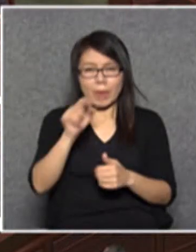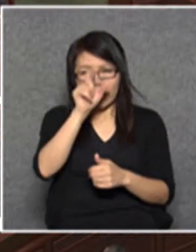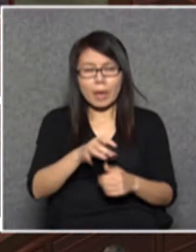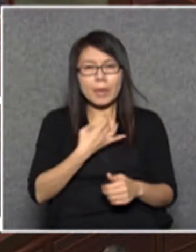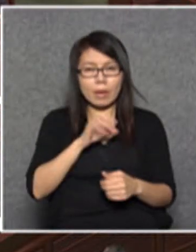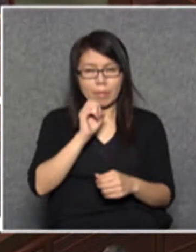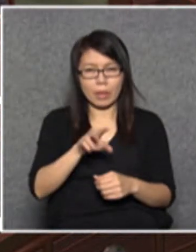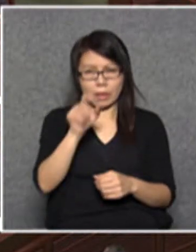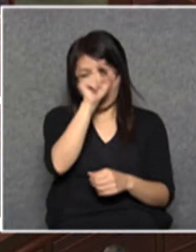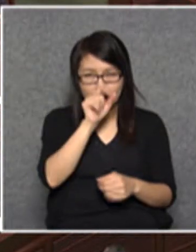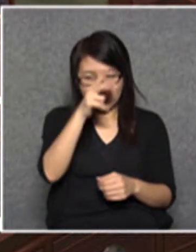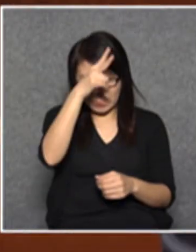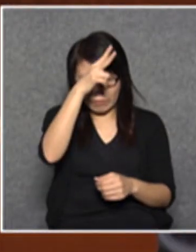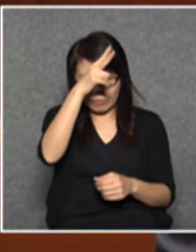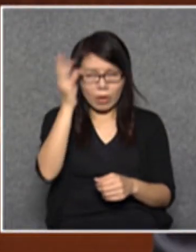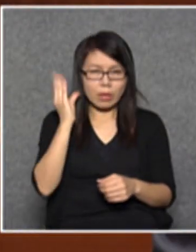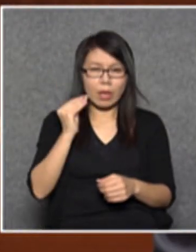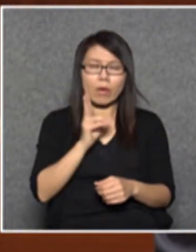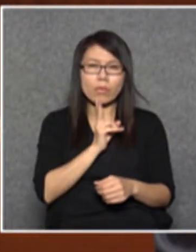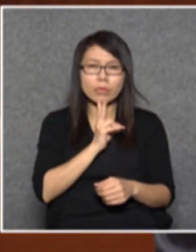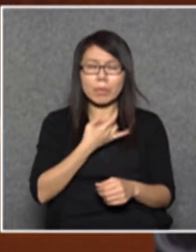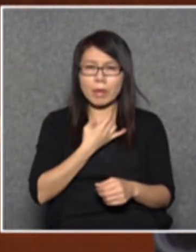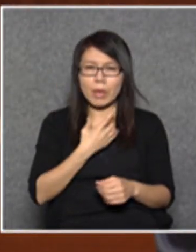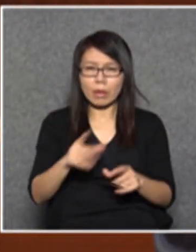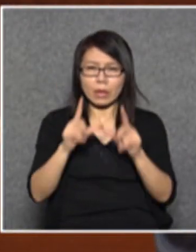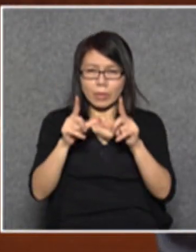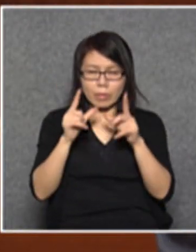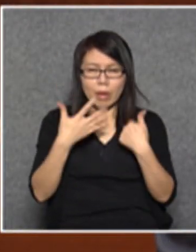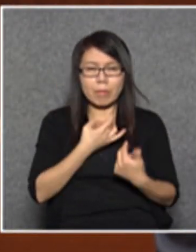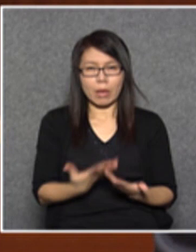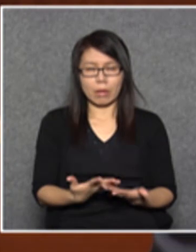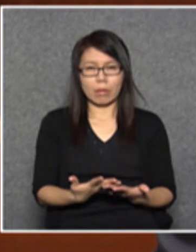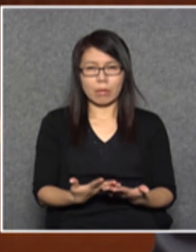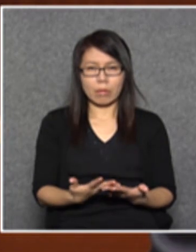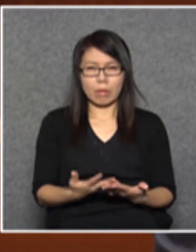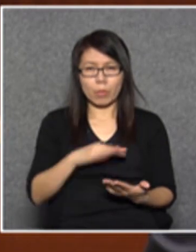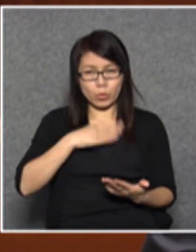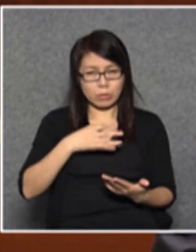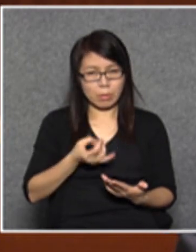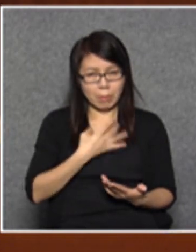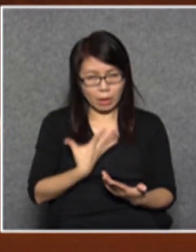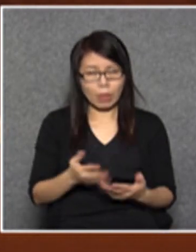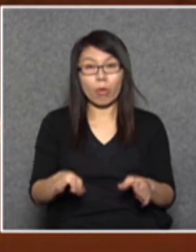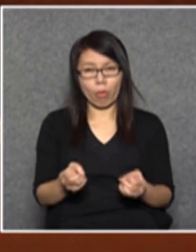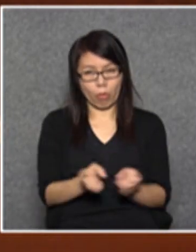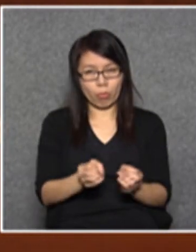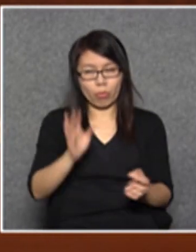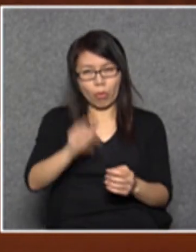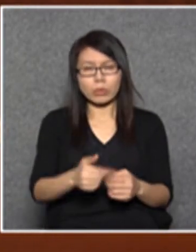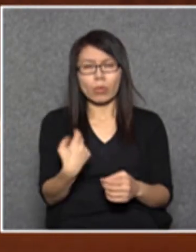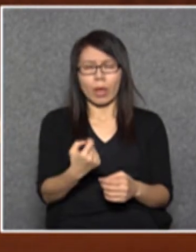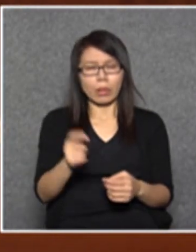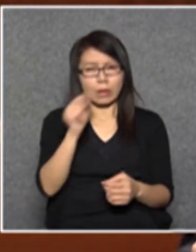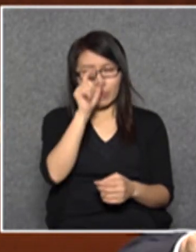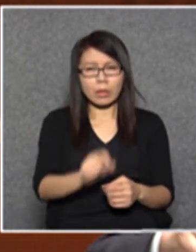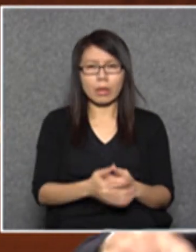未聽說，未答清楚大家，大家還是未滿意，就開會吧。所以這個就是很簡單的問題。